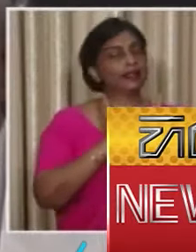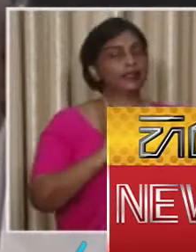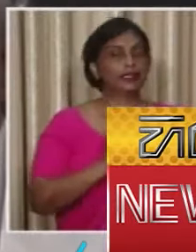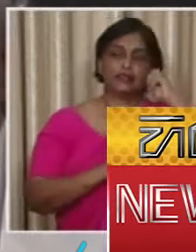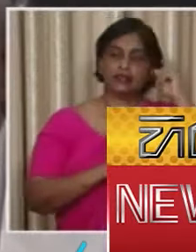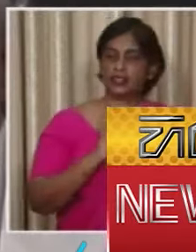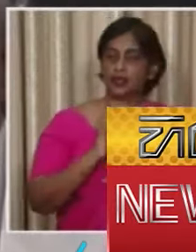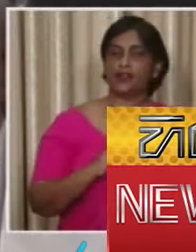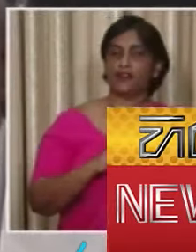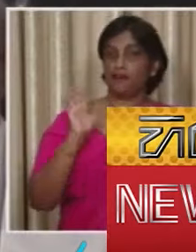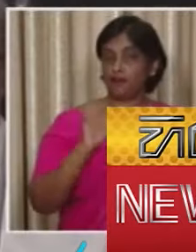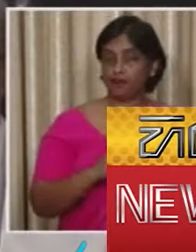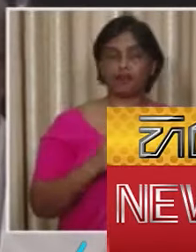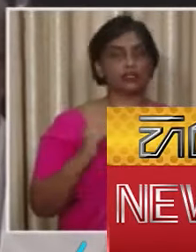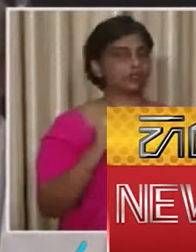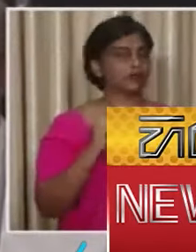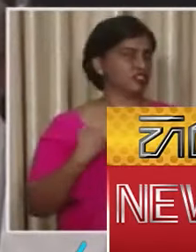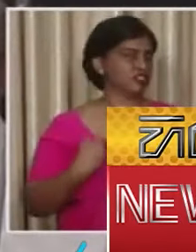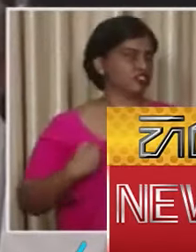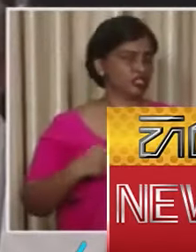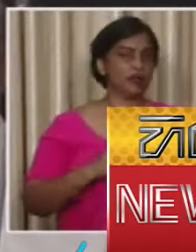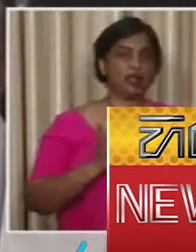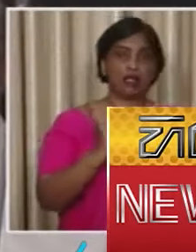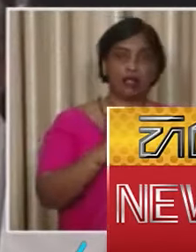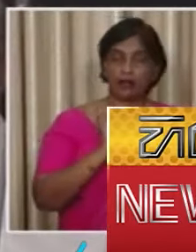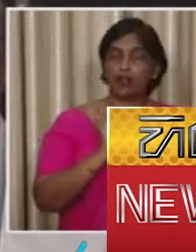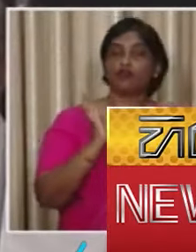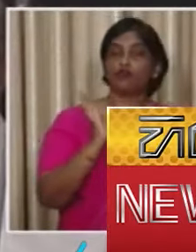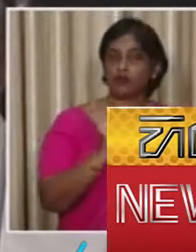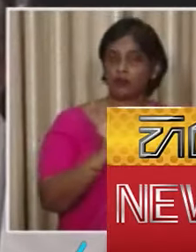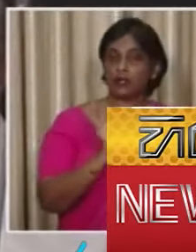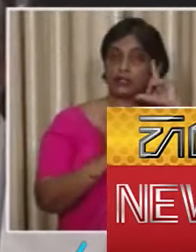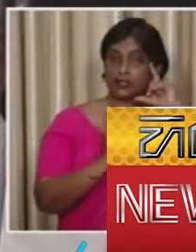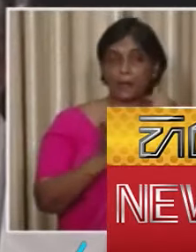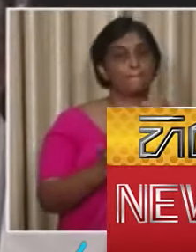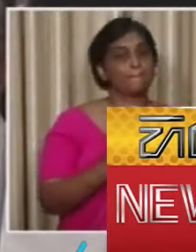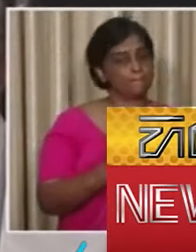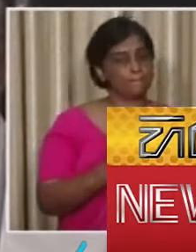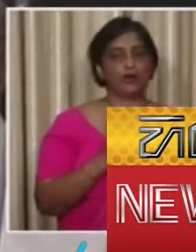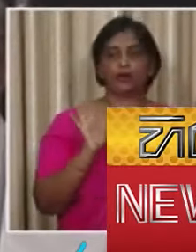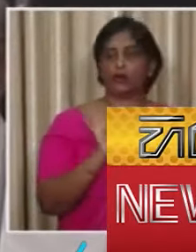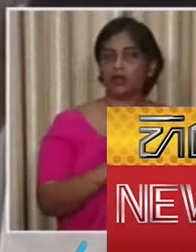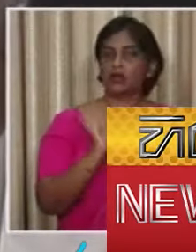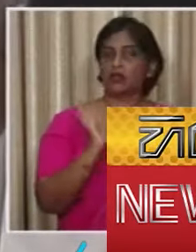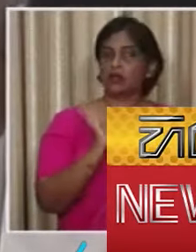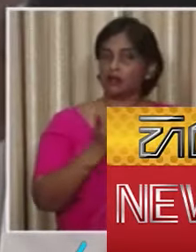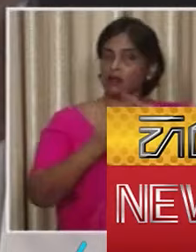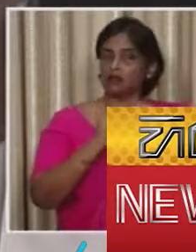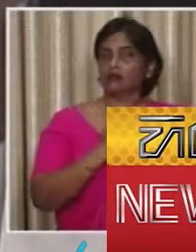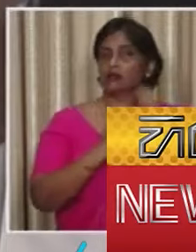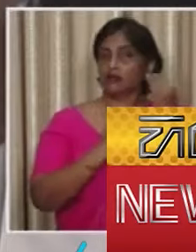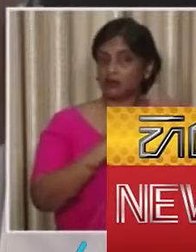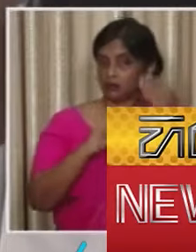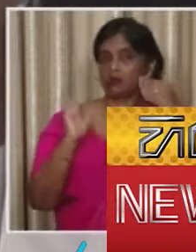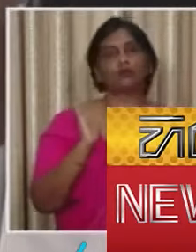ජපානය හා ප්‍රංශය සමසභාවිත දන්න නිල ණය හිමි කමිටුව සහ චීනයේ එක්සිම් බැංකෝ සමග ණය